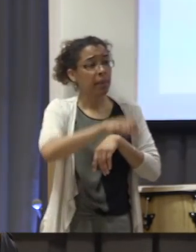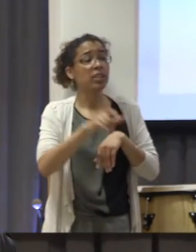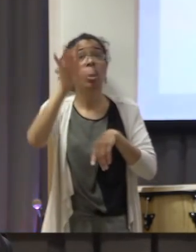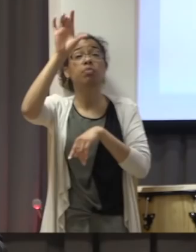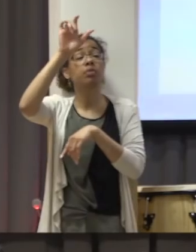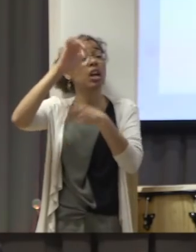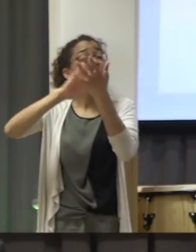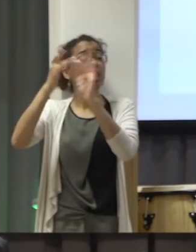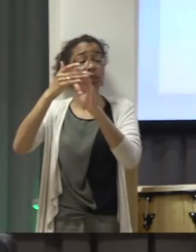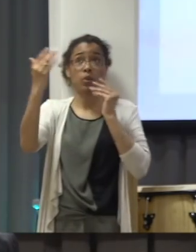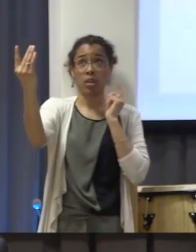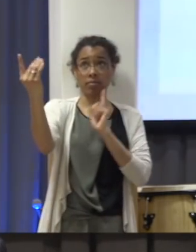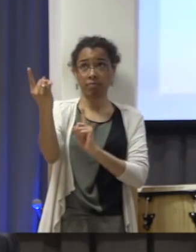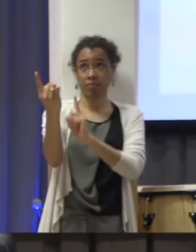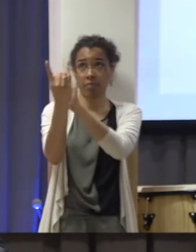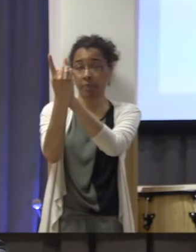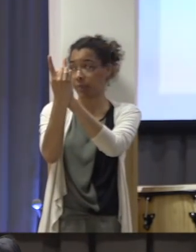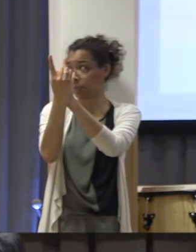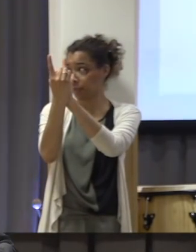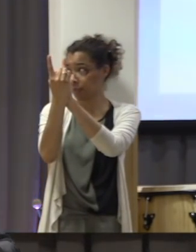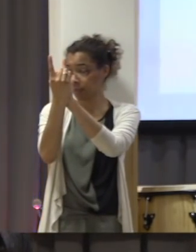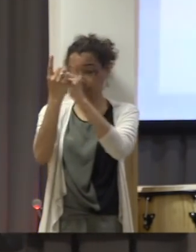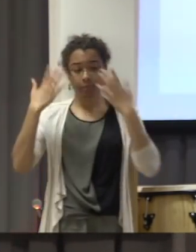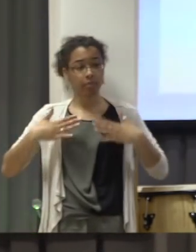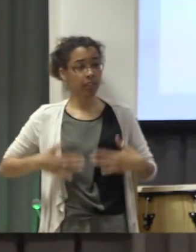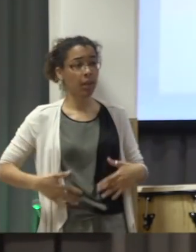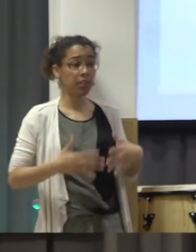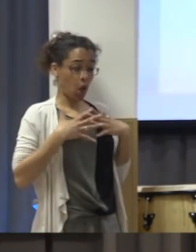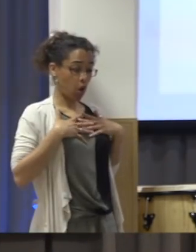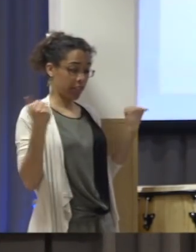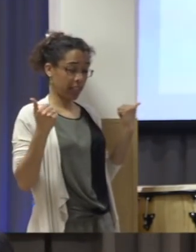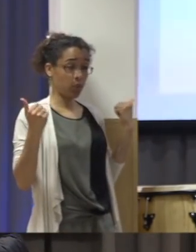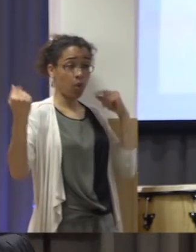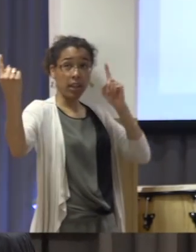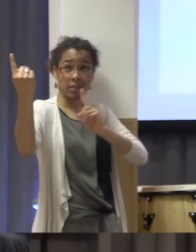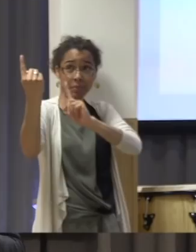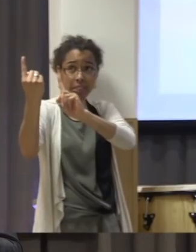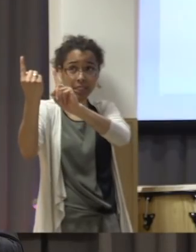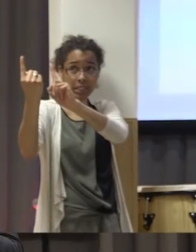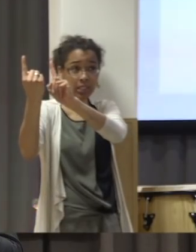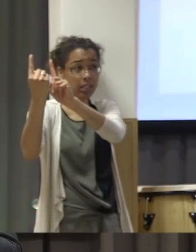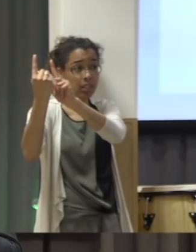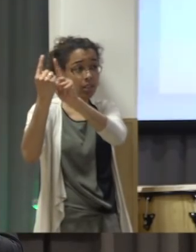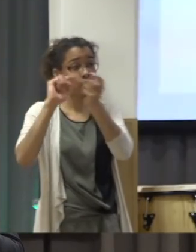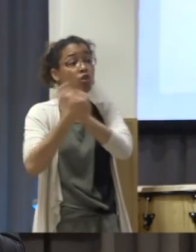Jésus qui se porte, qui s'habille en guérison. Si tu t'approches de Jésus, tu deviens